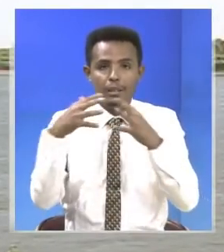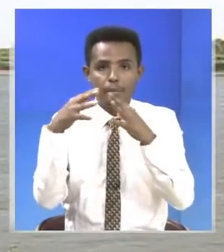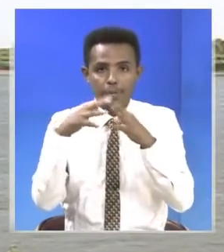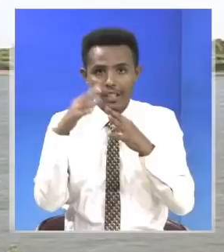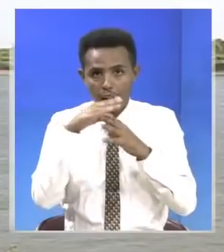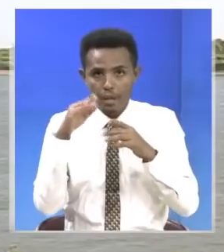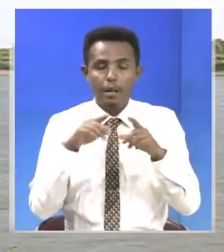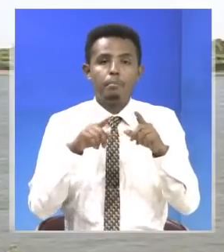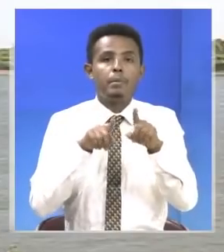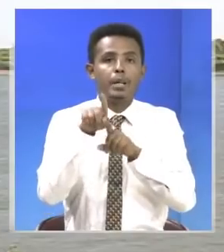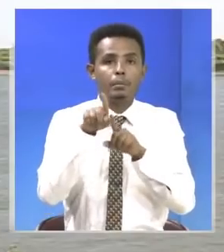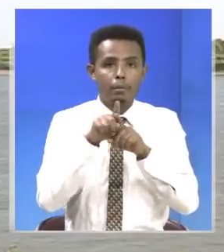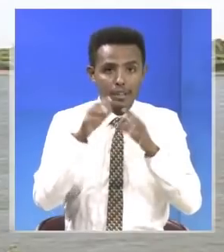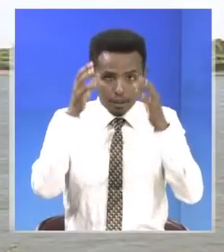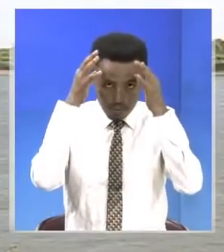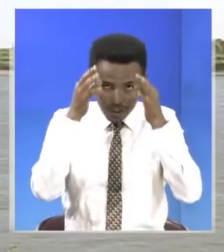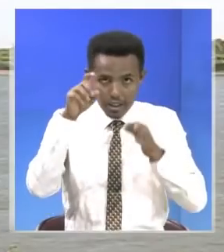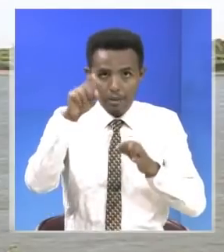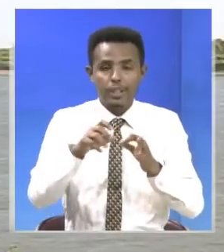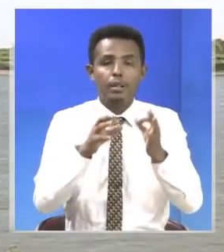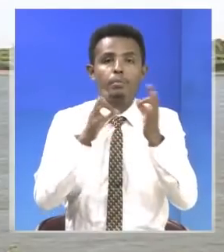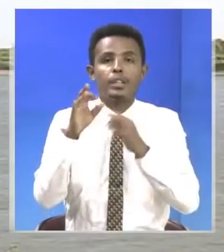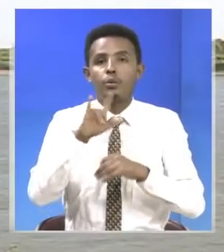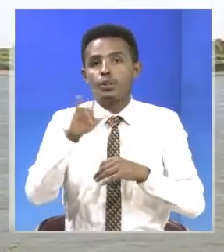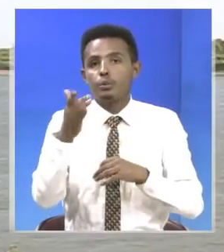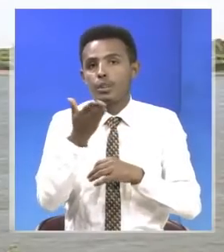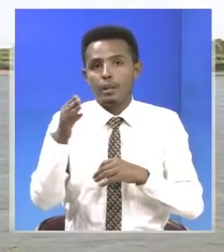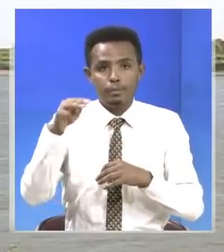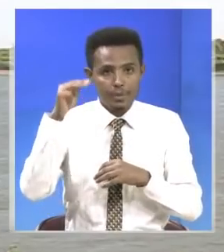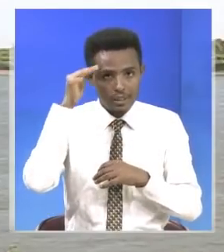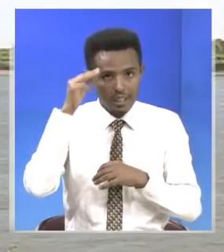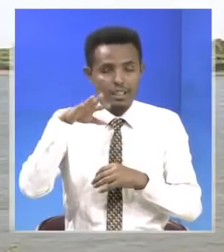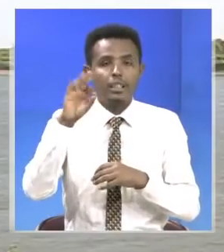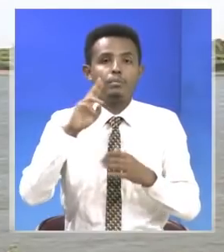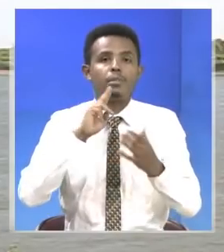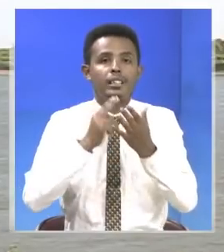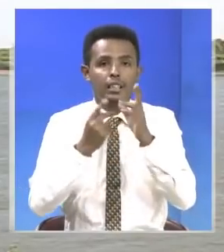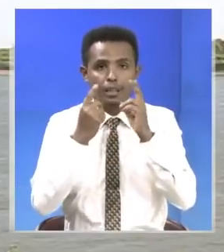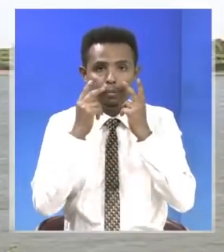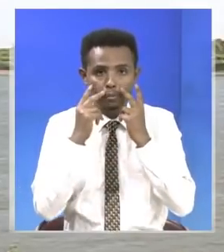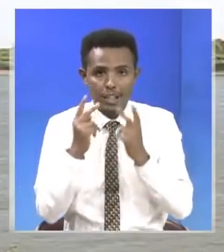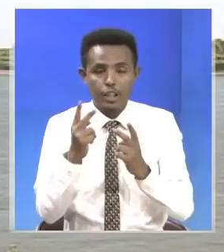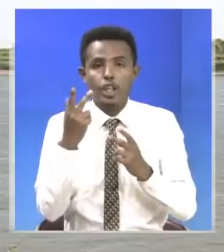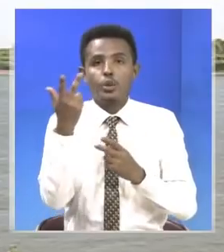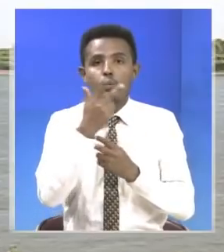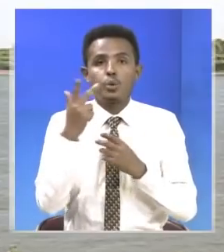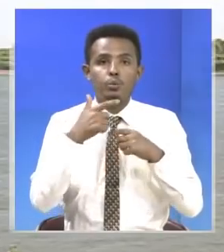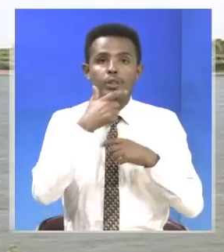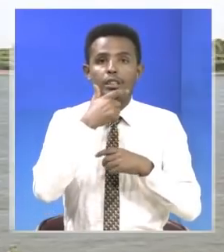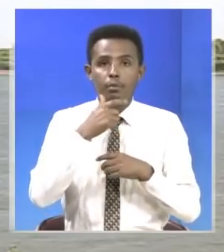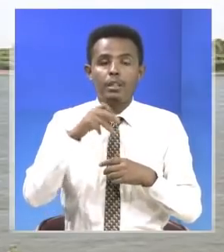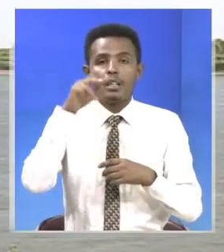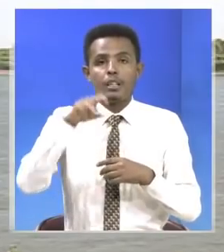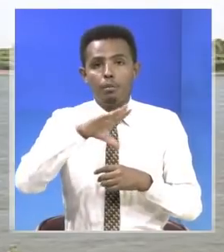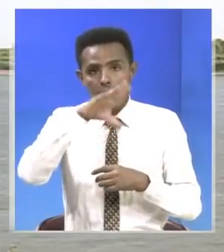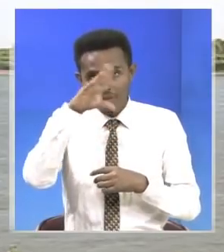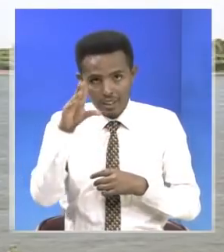በመግባባት ሊወሰን እንደሚገባ ተናግረዋል። ከውጭ ጉዳይ ሚኒስትር የተገኘ መረጃ እንደሚያመለክተው በስብሰባው ሶስቱም ታዛቢዎች ማለትም ደቡብ